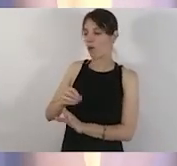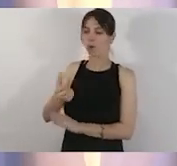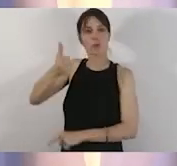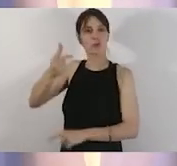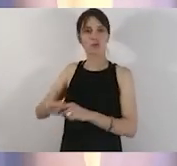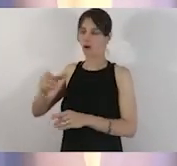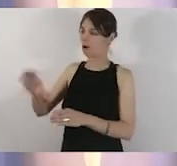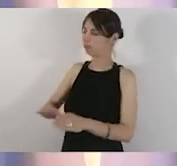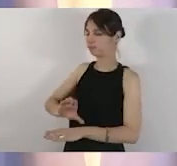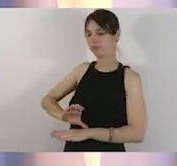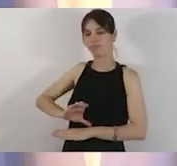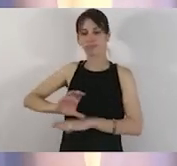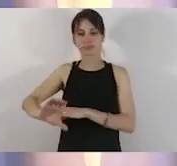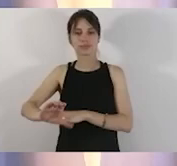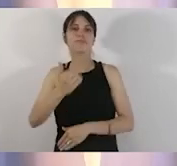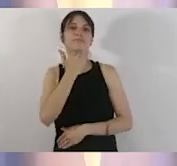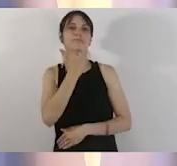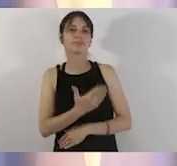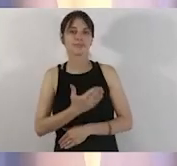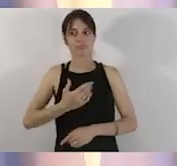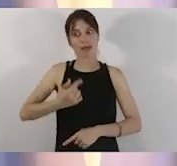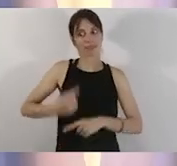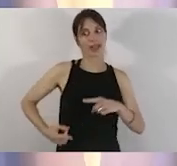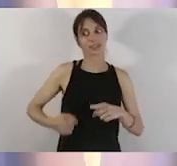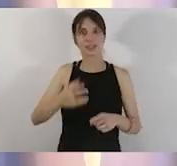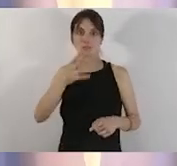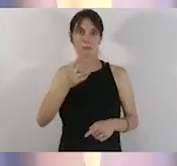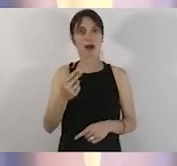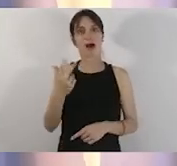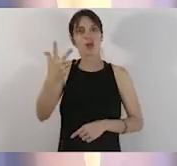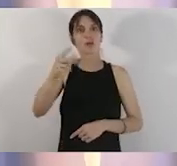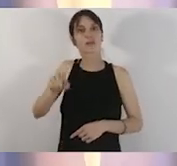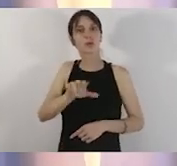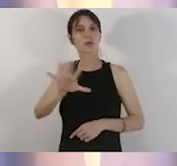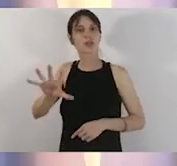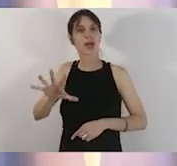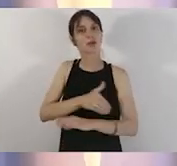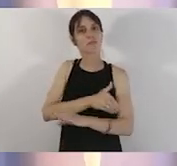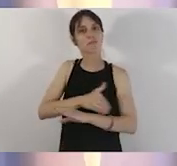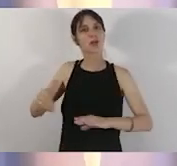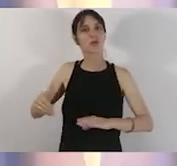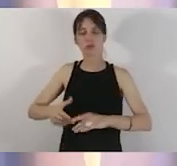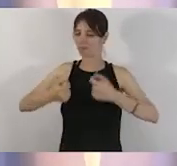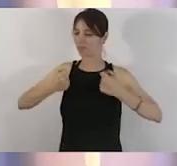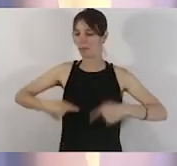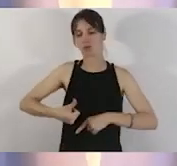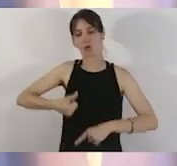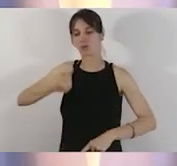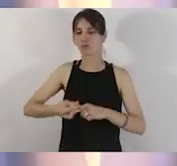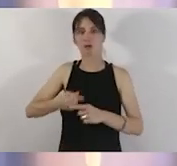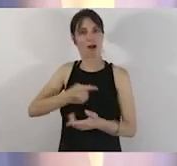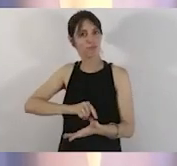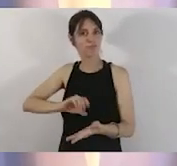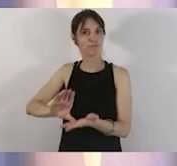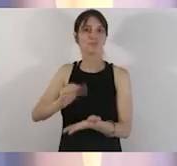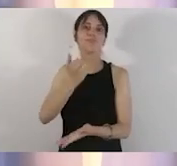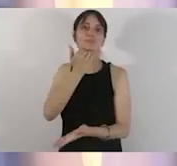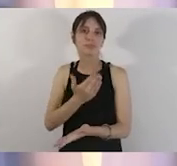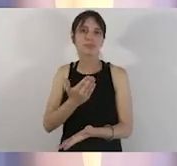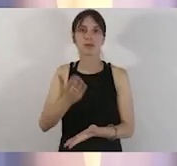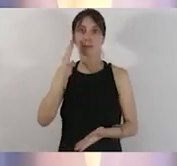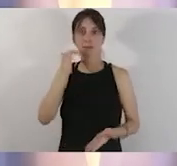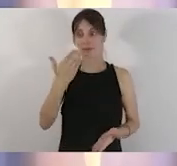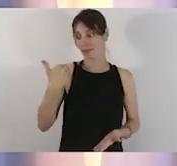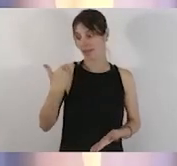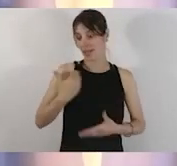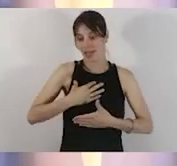serait de toute façon pas possible. On n'a pas le droit de dépenser 3,5 millions d'un seul coup. Mais ce qui fait que depuis le début de ce mandat, il y a